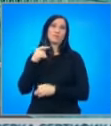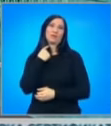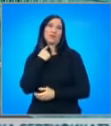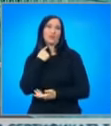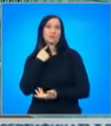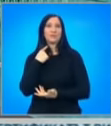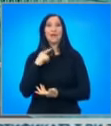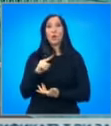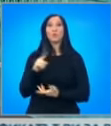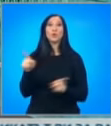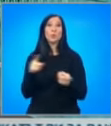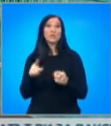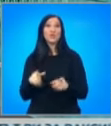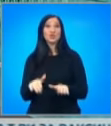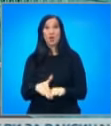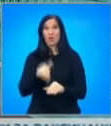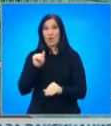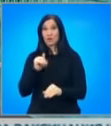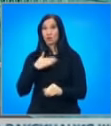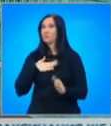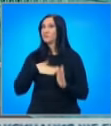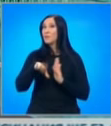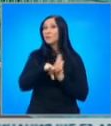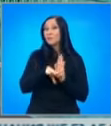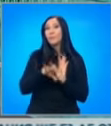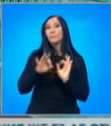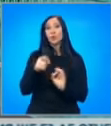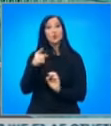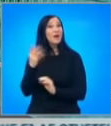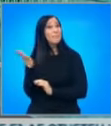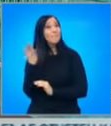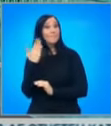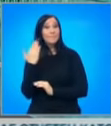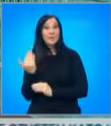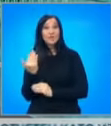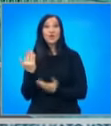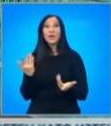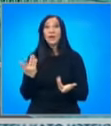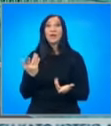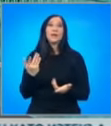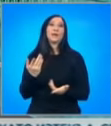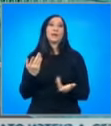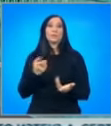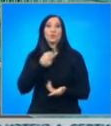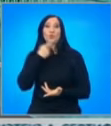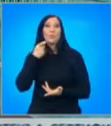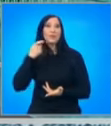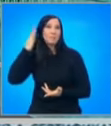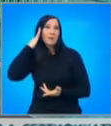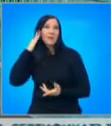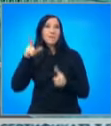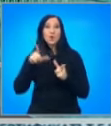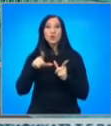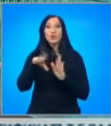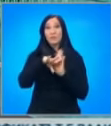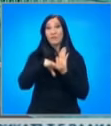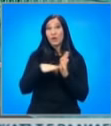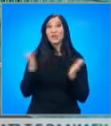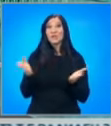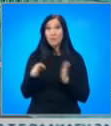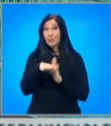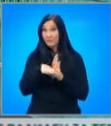за управляващите да се отръкат от собствените си правила. Точно това беше и рефренът на премиера Морисън. Правилата са си правила и те